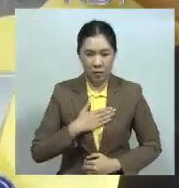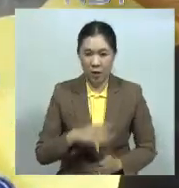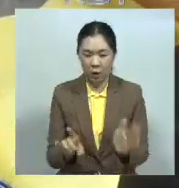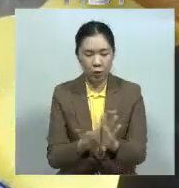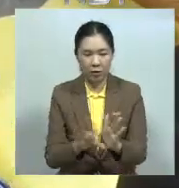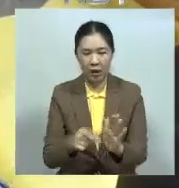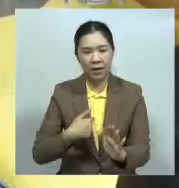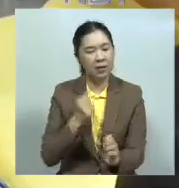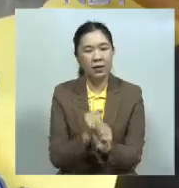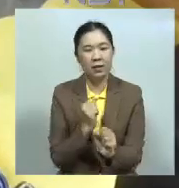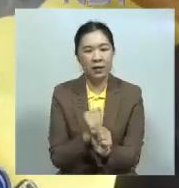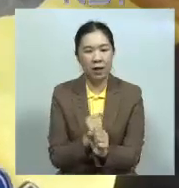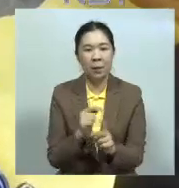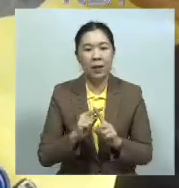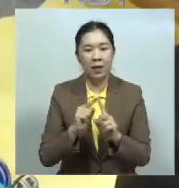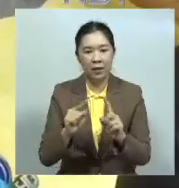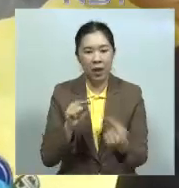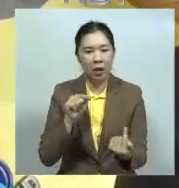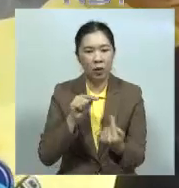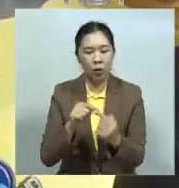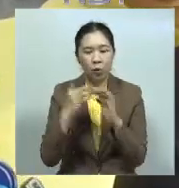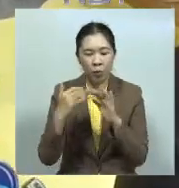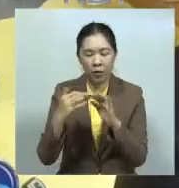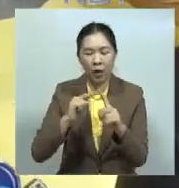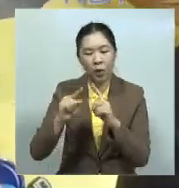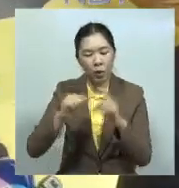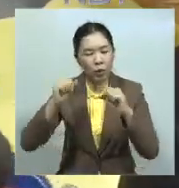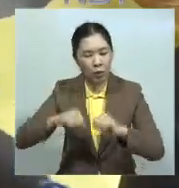ทำแน่นอนครับแต่ว่าขอเรื่องการประสานงานให้เรียบร้อยก่อนนะ